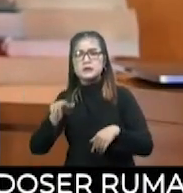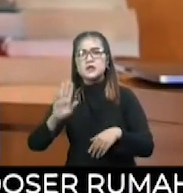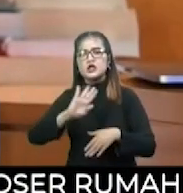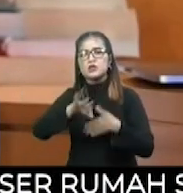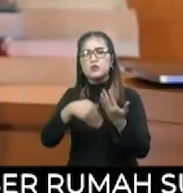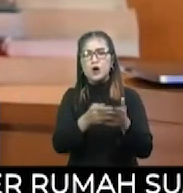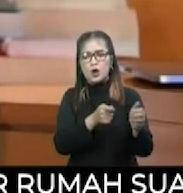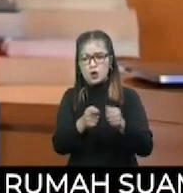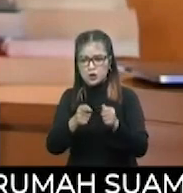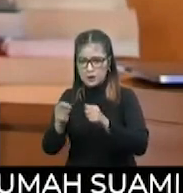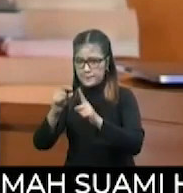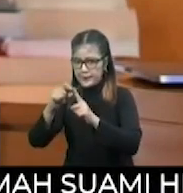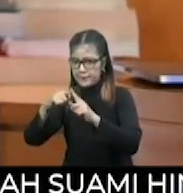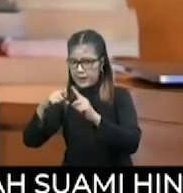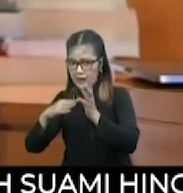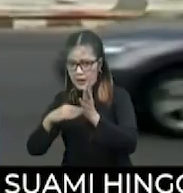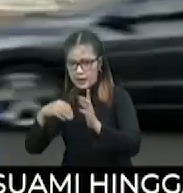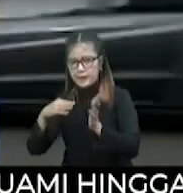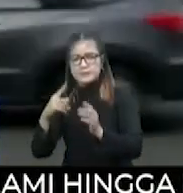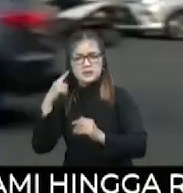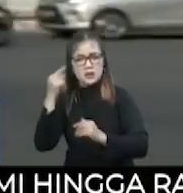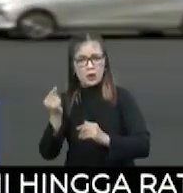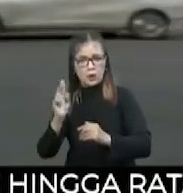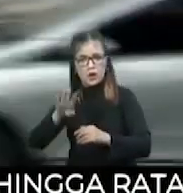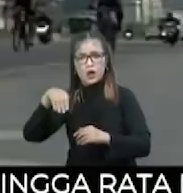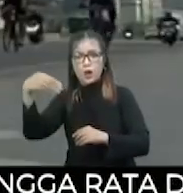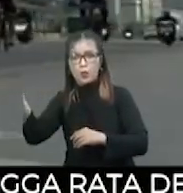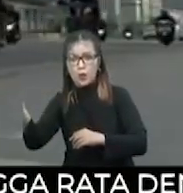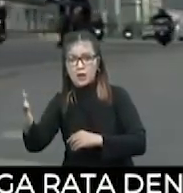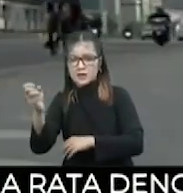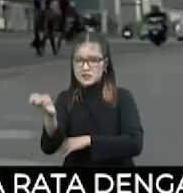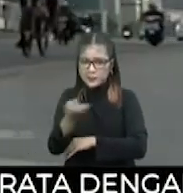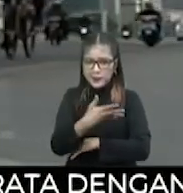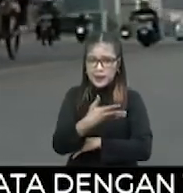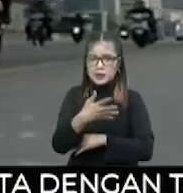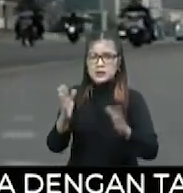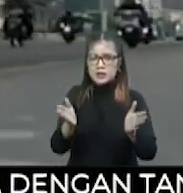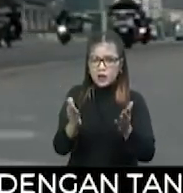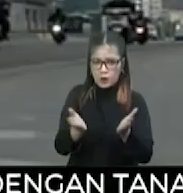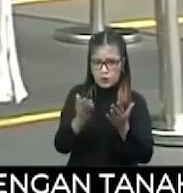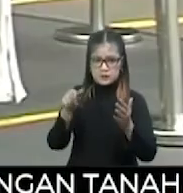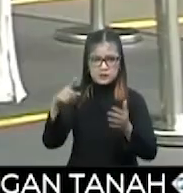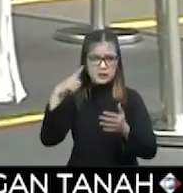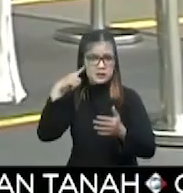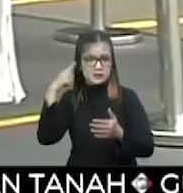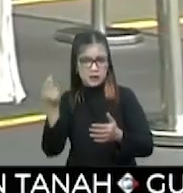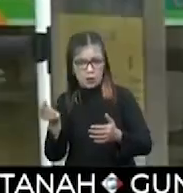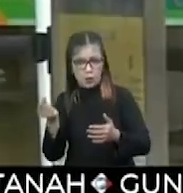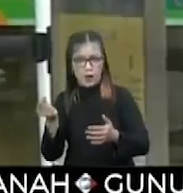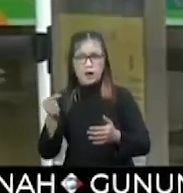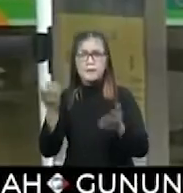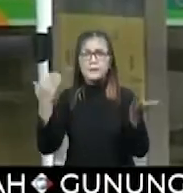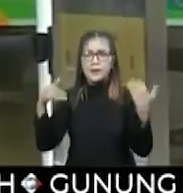untuk segera mengevaluasi level PPKM. Saat ini Jakarta dan Bali berstatus PPKM level 2.